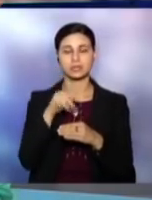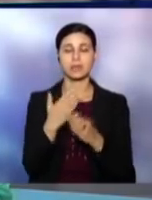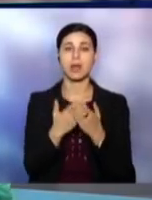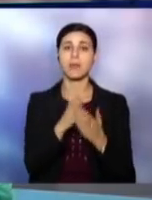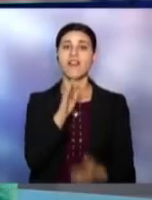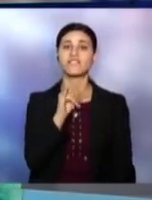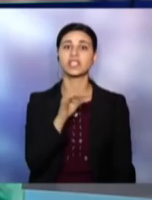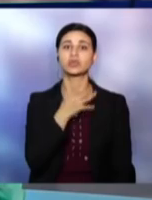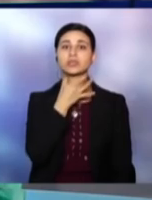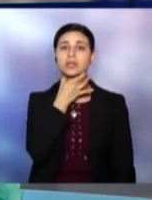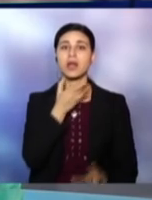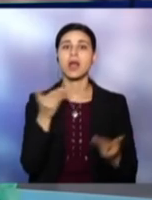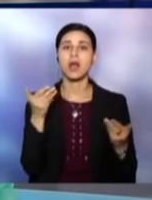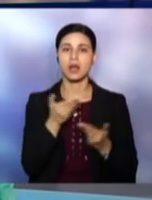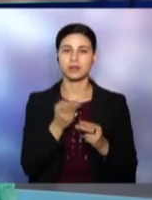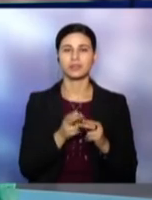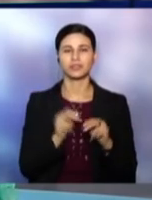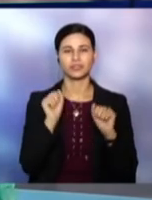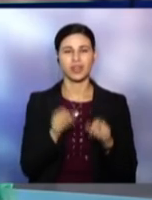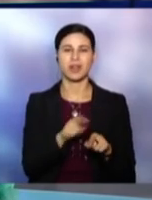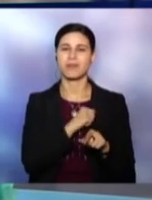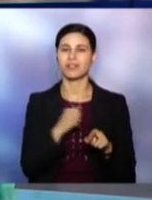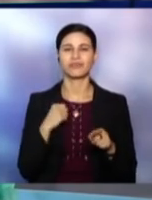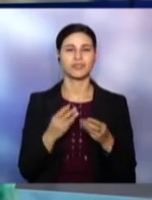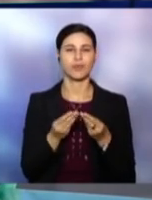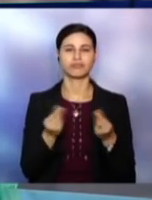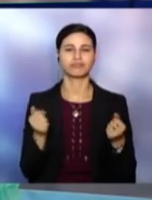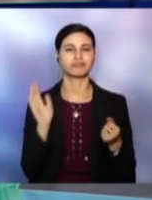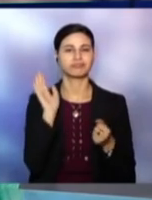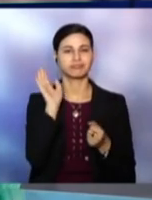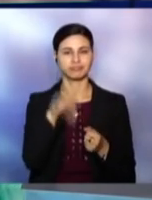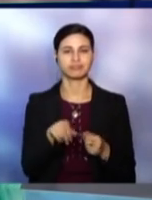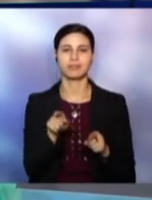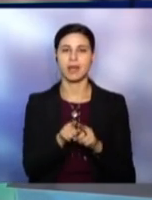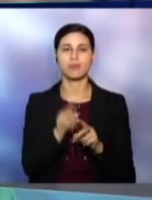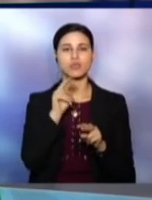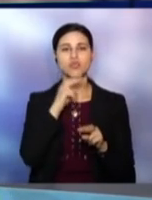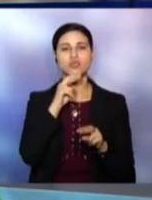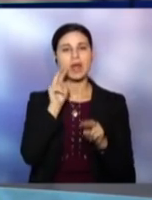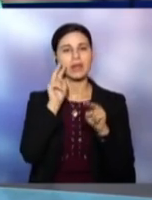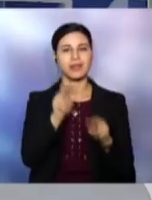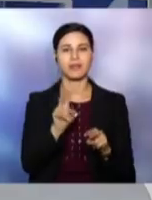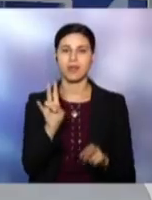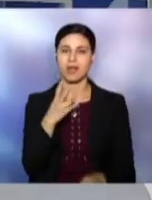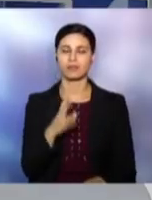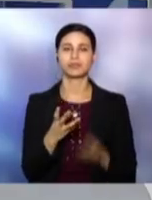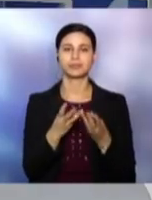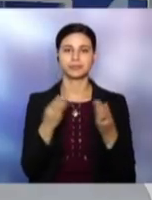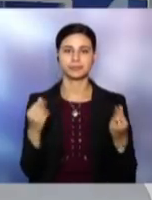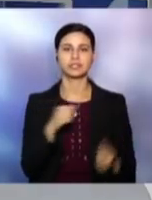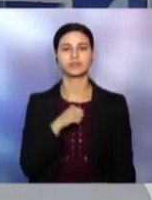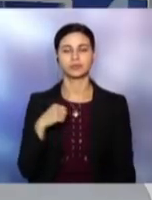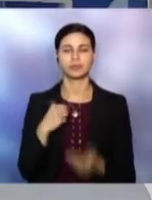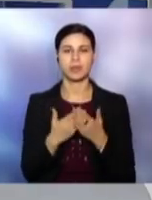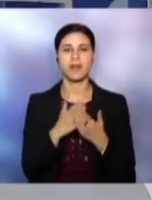ვირუსულ ფარინგიტზე და ის შეიძლება ჩავთვალოთ, რომ არის თვითლიმიტირებადი დაავადება და იმ შემთხვევაში თავისთავად კლინიკასთან ერთად ალაგდება. თავისთავად